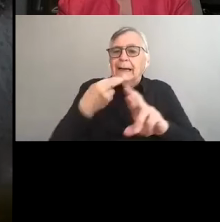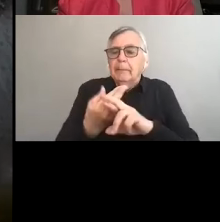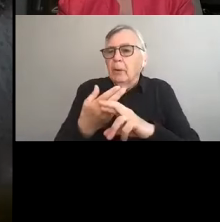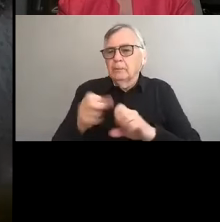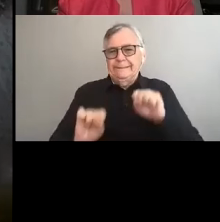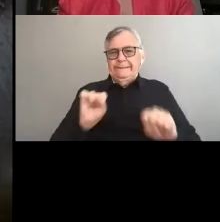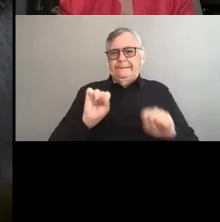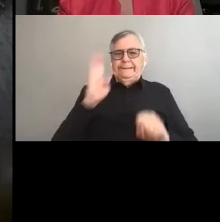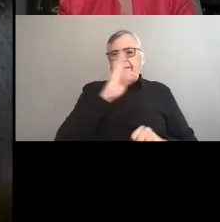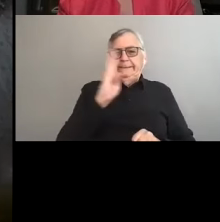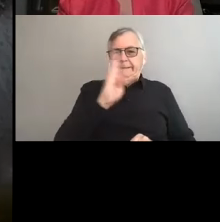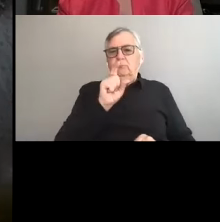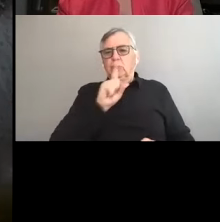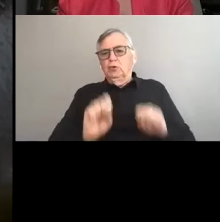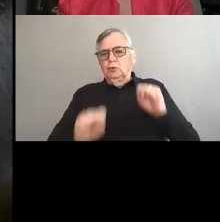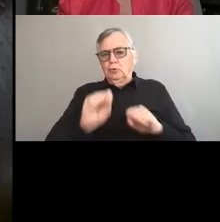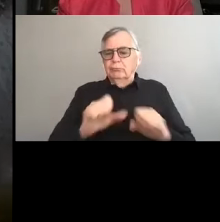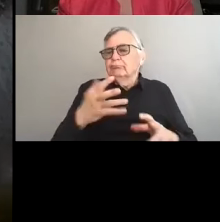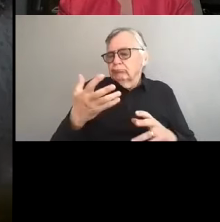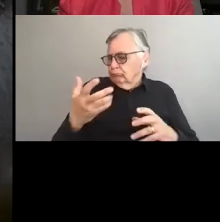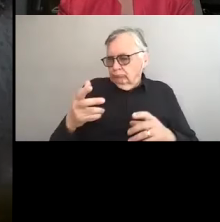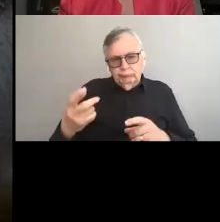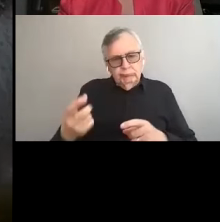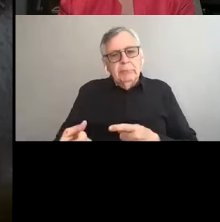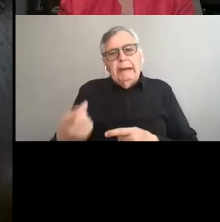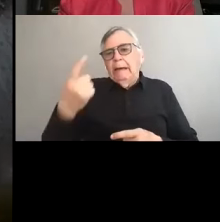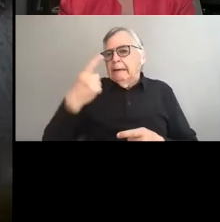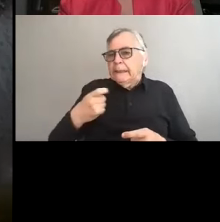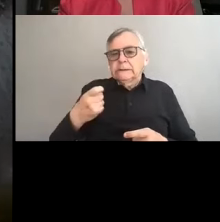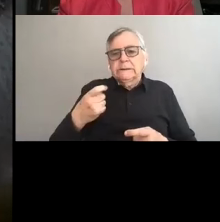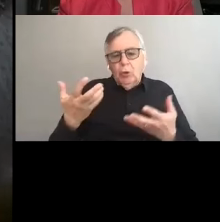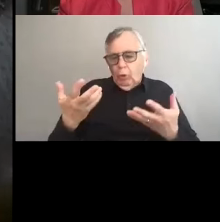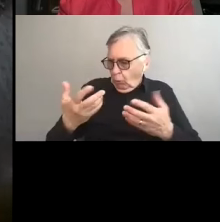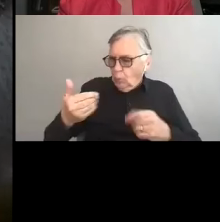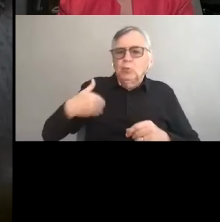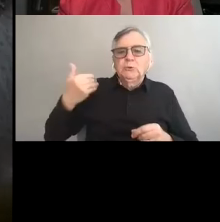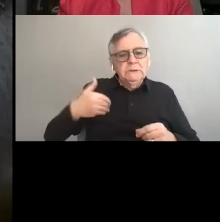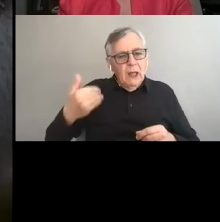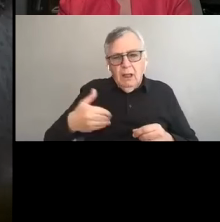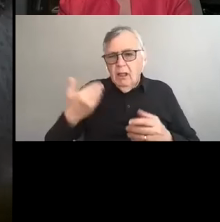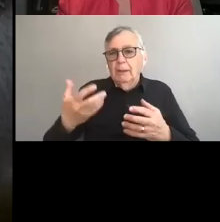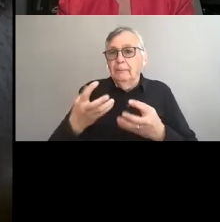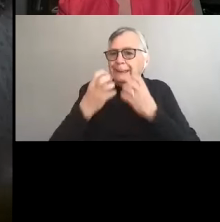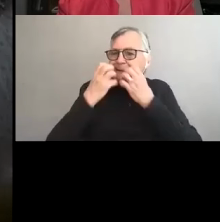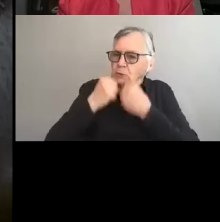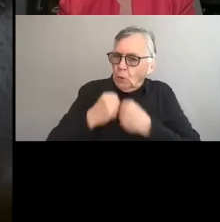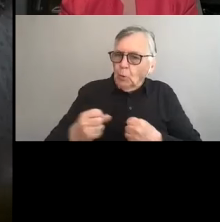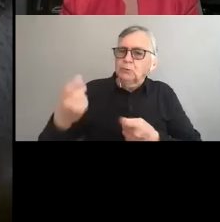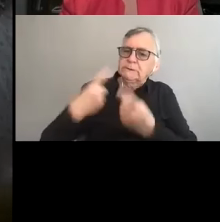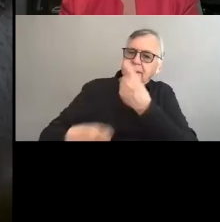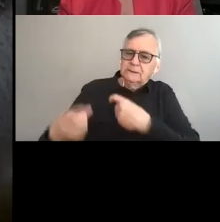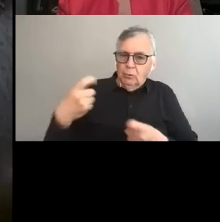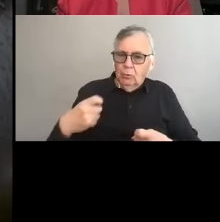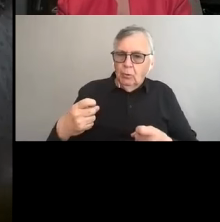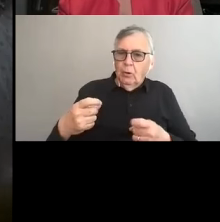hésitations, des questions qui sont tous toujours très utiles et précieuses. Et puis ainsi,